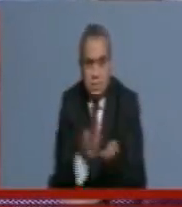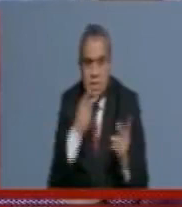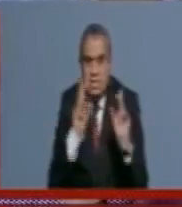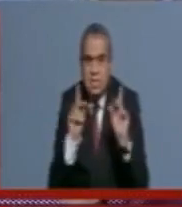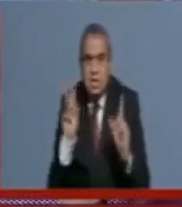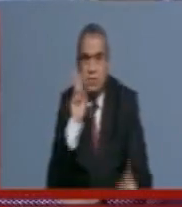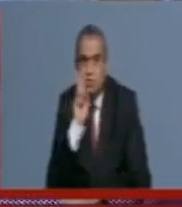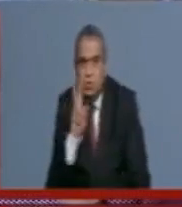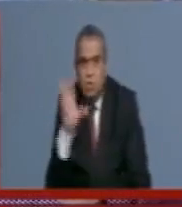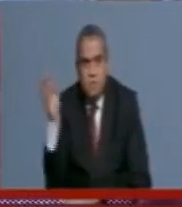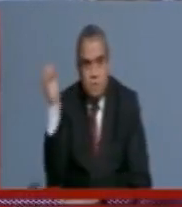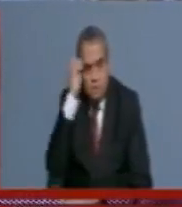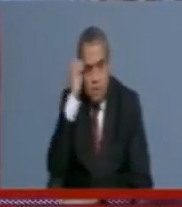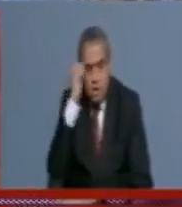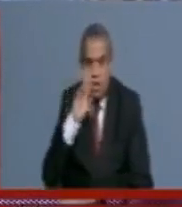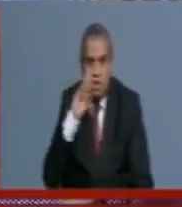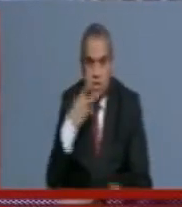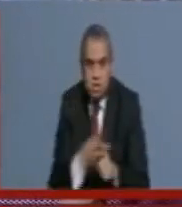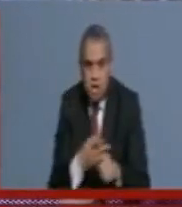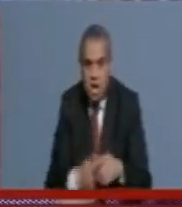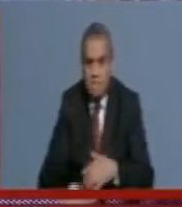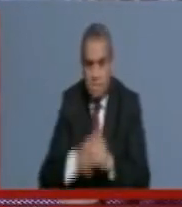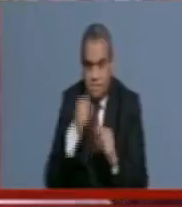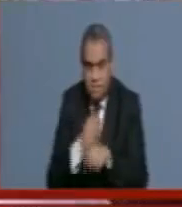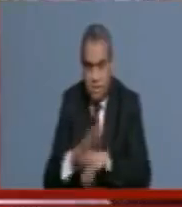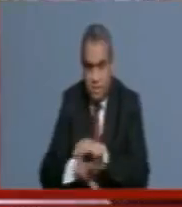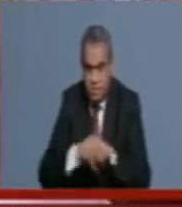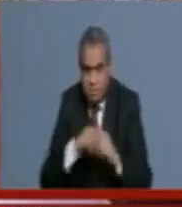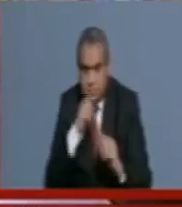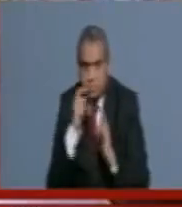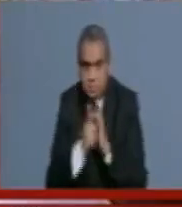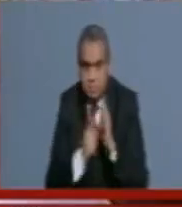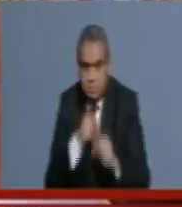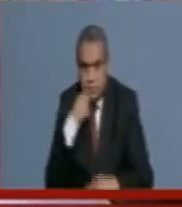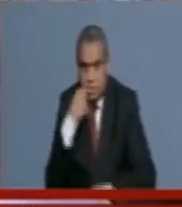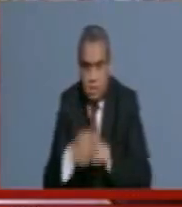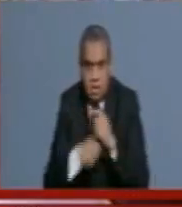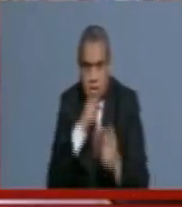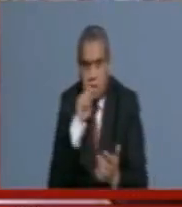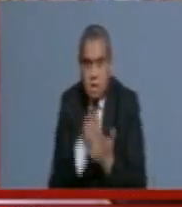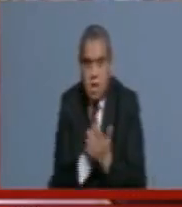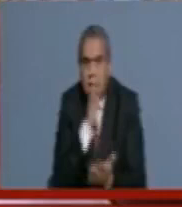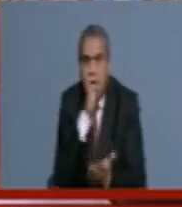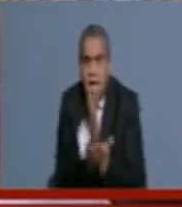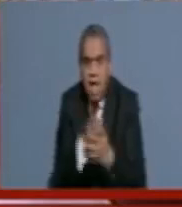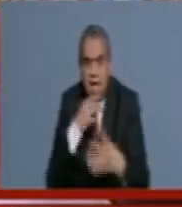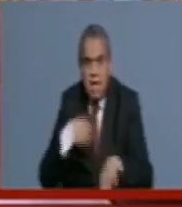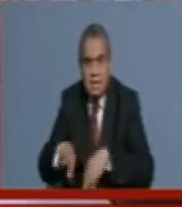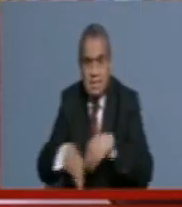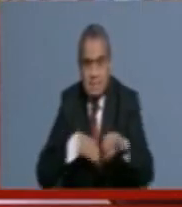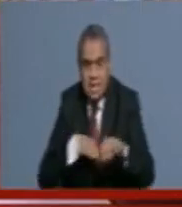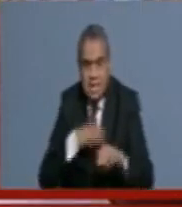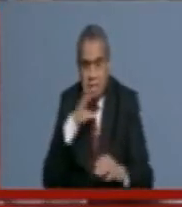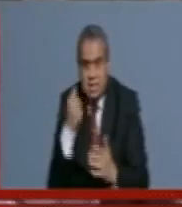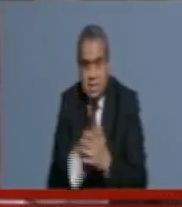شاف بعينيه، ابتدى يباشر حقه السياسي. الصورة لما اتنقلت